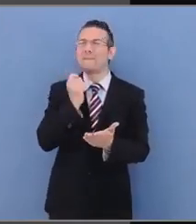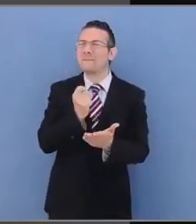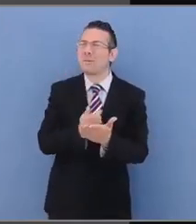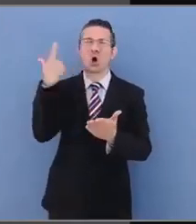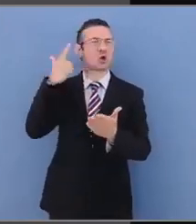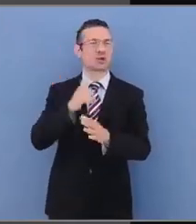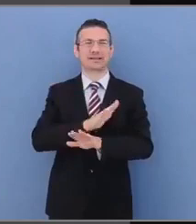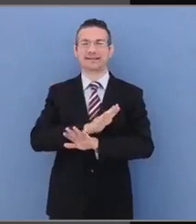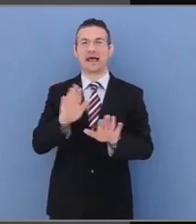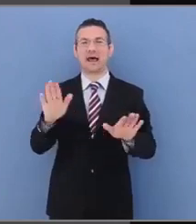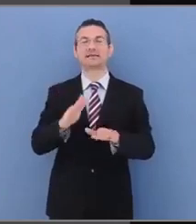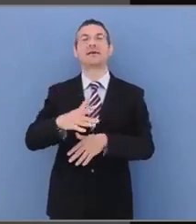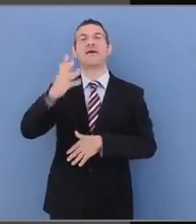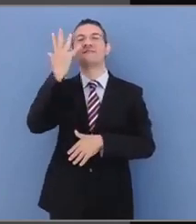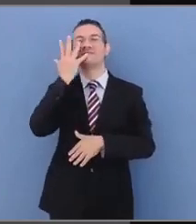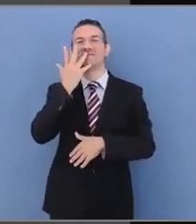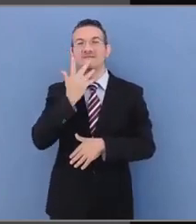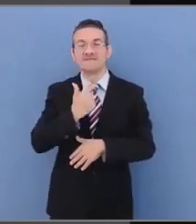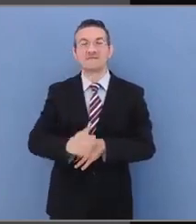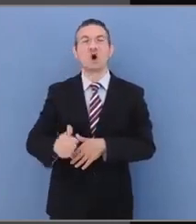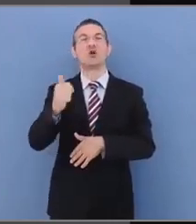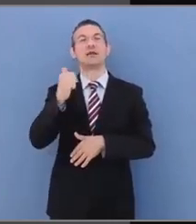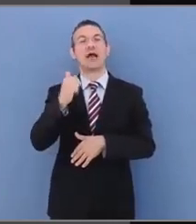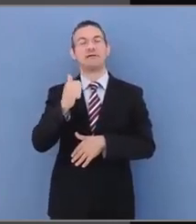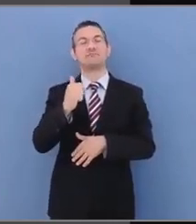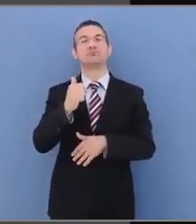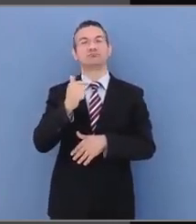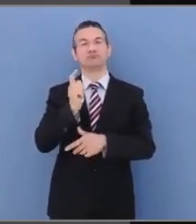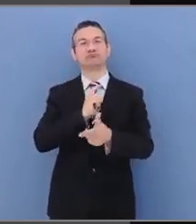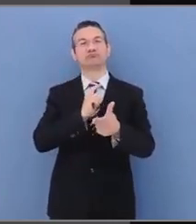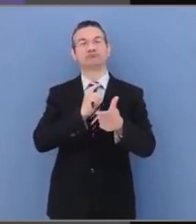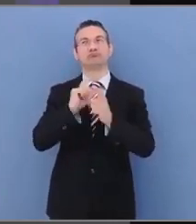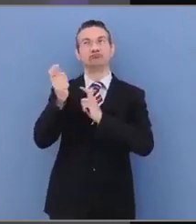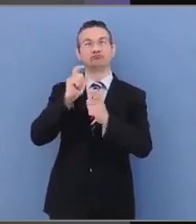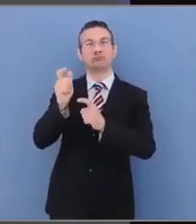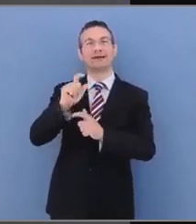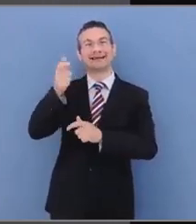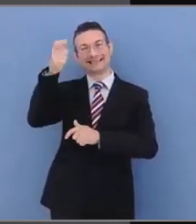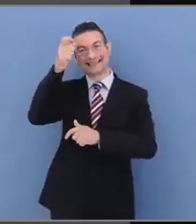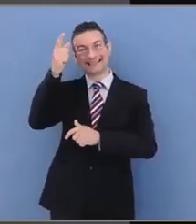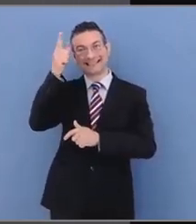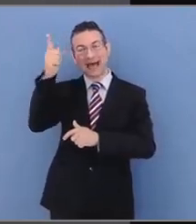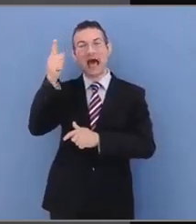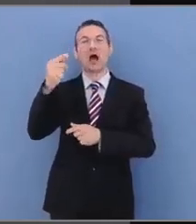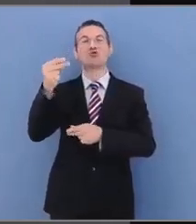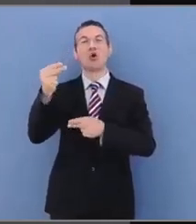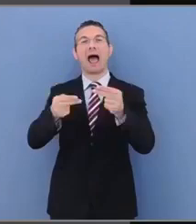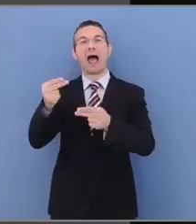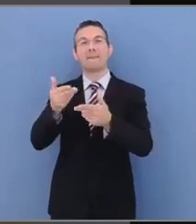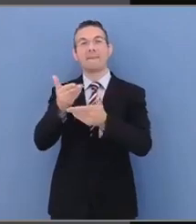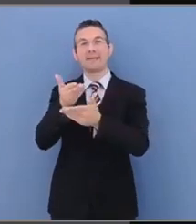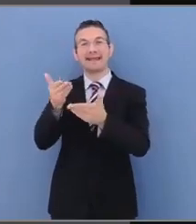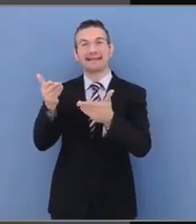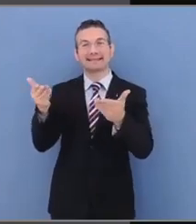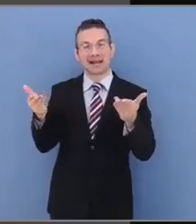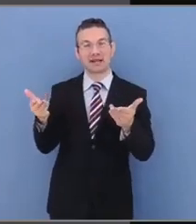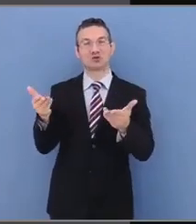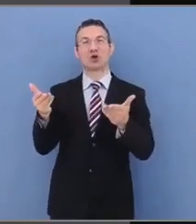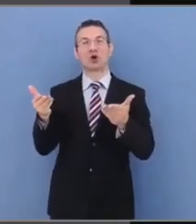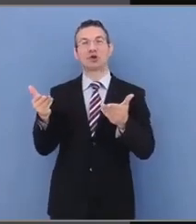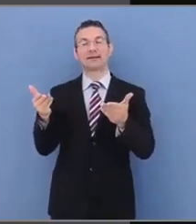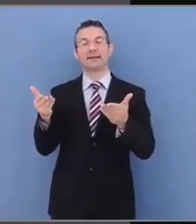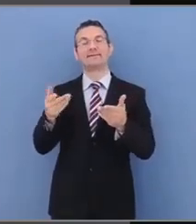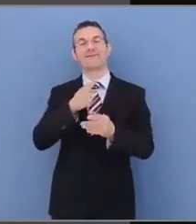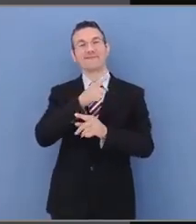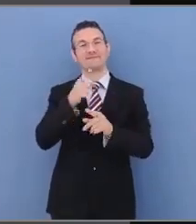vogliamo ricostruire un rapporto tra lo Stato, tra le amministrazioni, che percepiate, così come lo